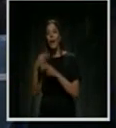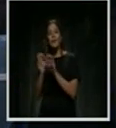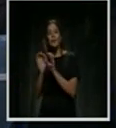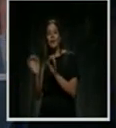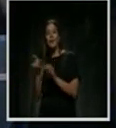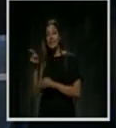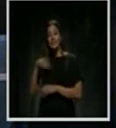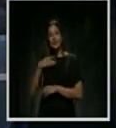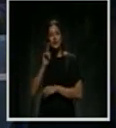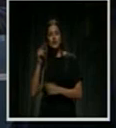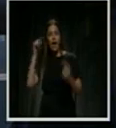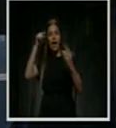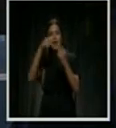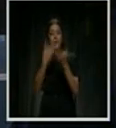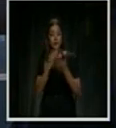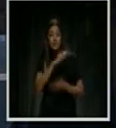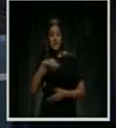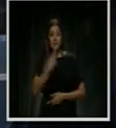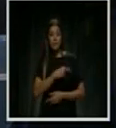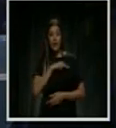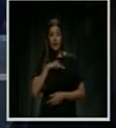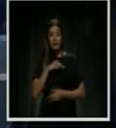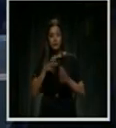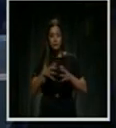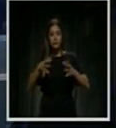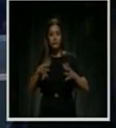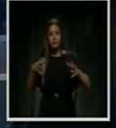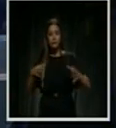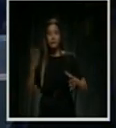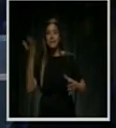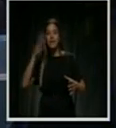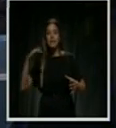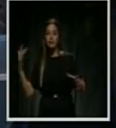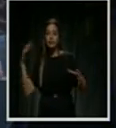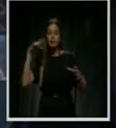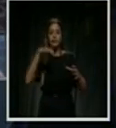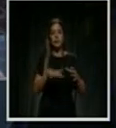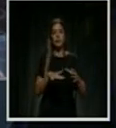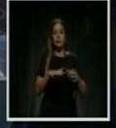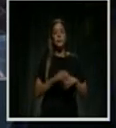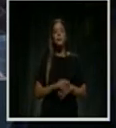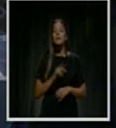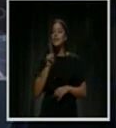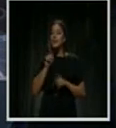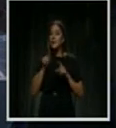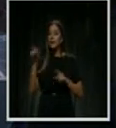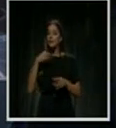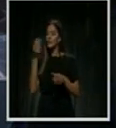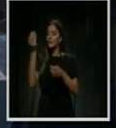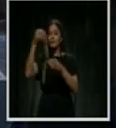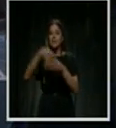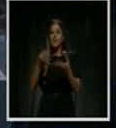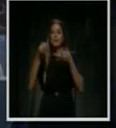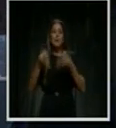tkabbar il-popolazzjoni, tabbi lil poplu Malti u l-infrastruttura b'ħafna u ħafna nies u ma tinvestix kif